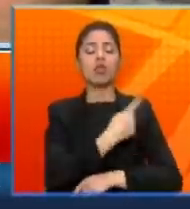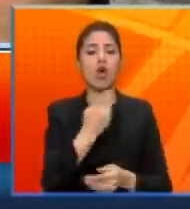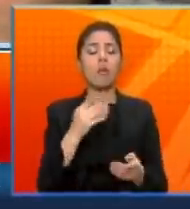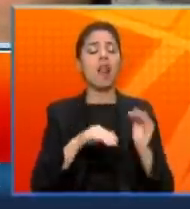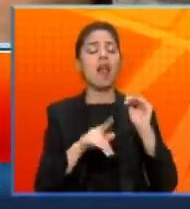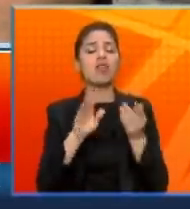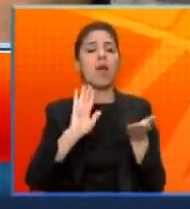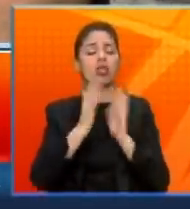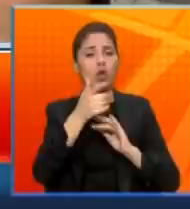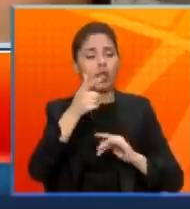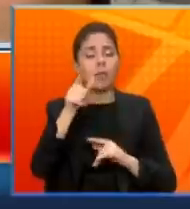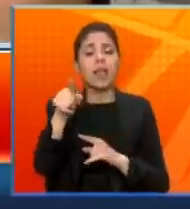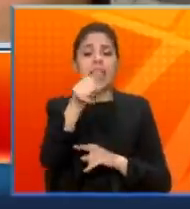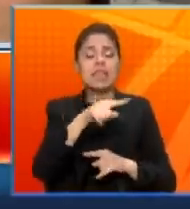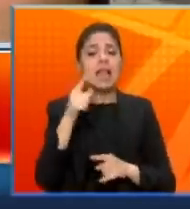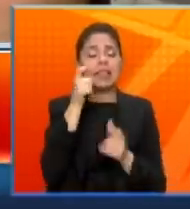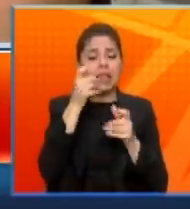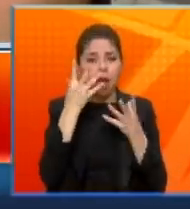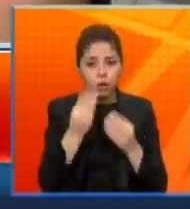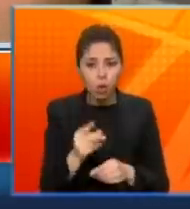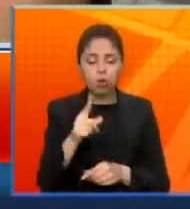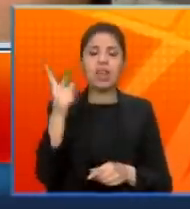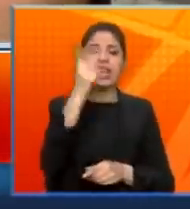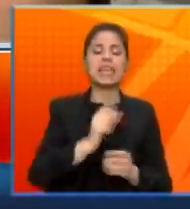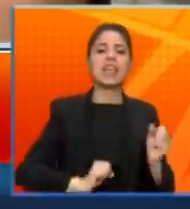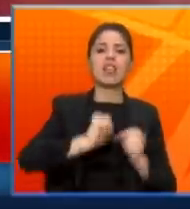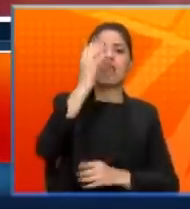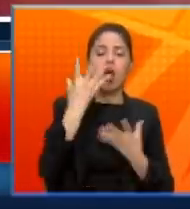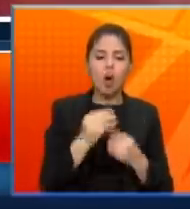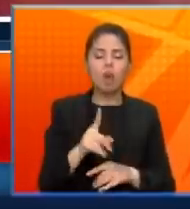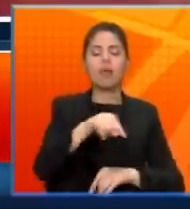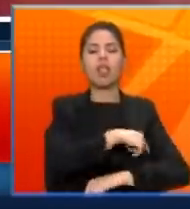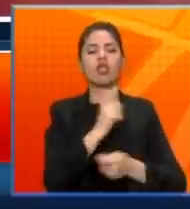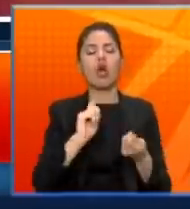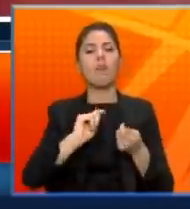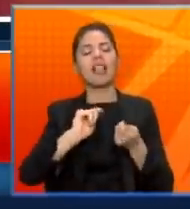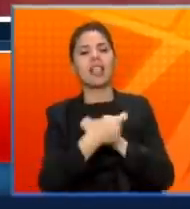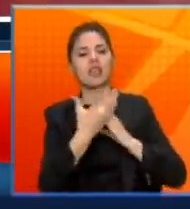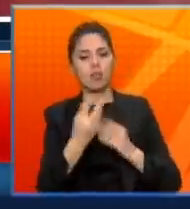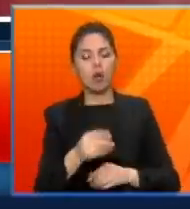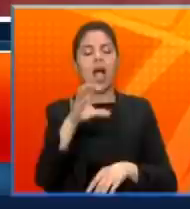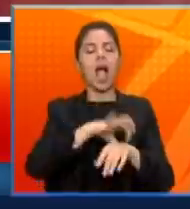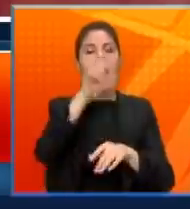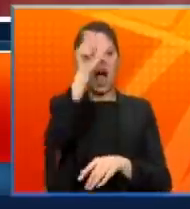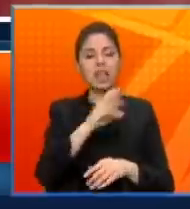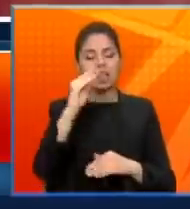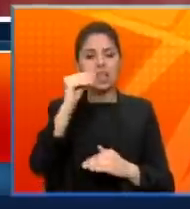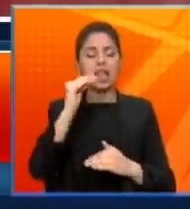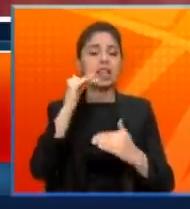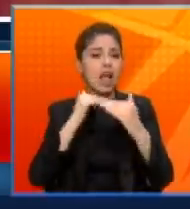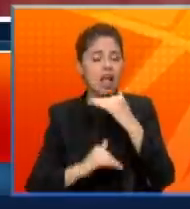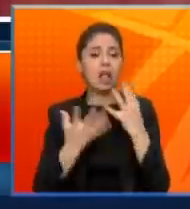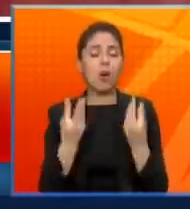iyi yönetebilirsek aslında ikinci dalgayı uyandırmadan normale dönebiliriz. Vaka sayılarında azalmalar oldu. Ancak